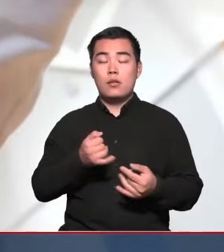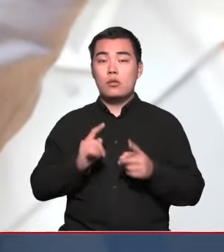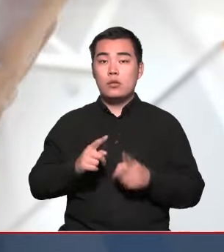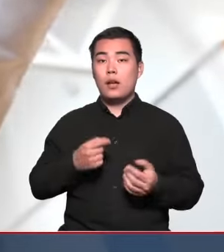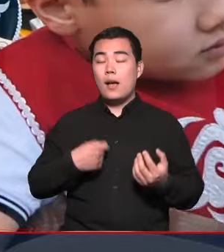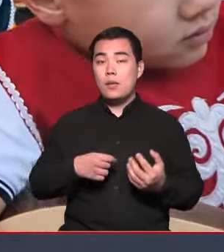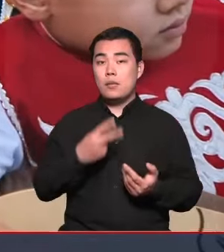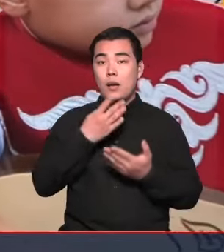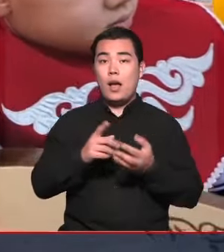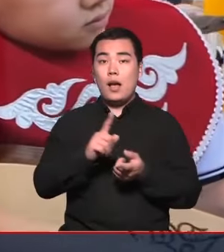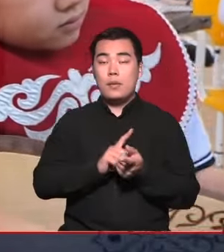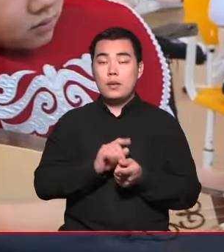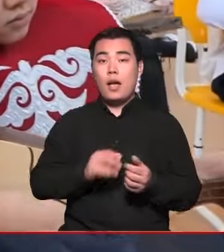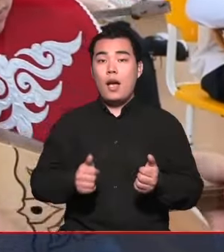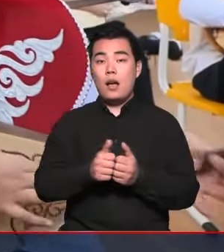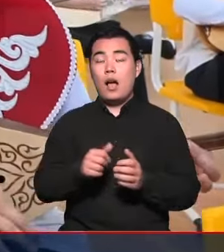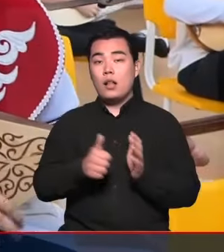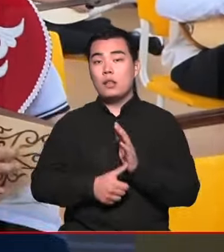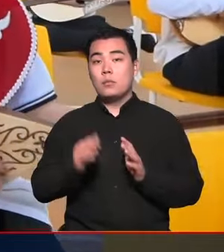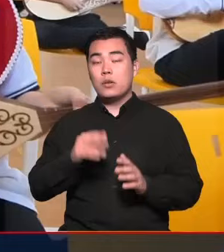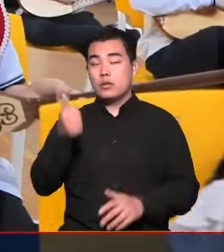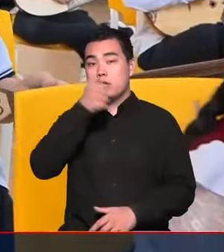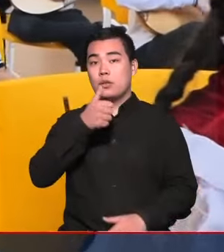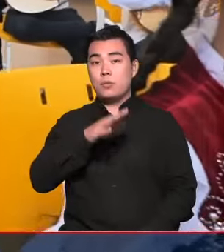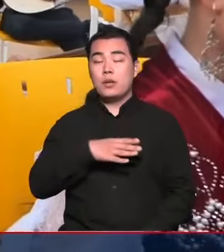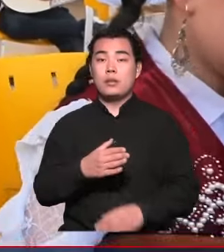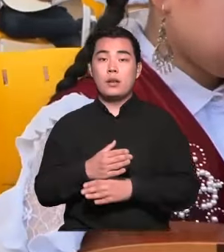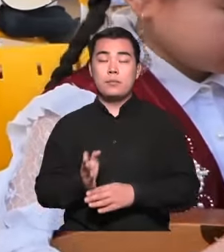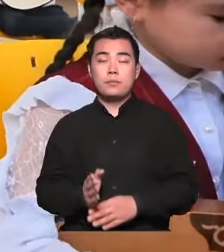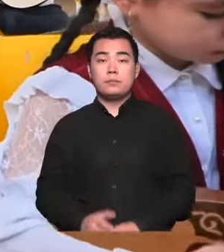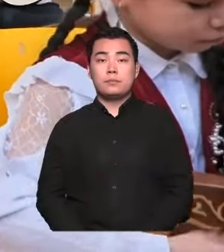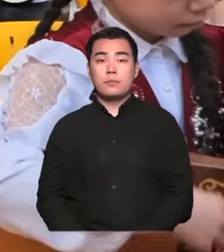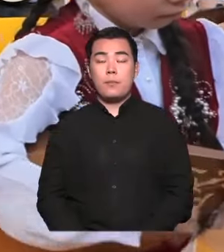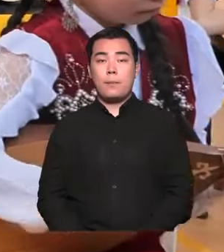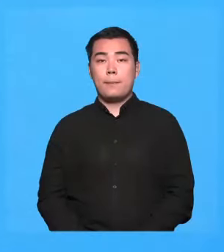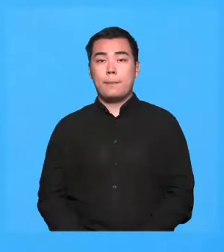жадымызда жаңғырып, жанымызда жүргеніне 6000 жылдан асты. Алтынбек Әмит, Жібек жолы.